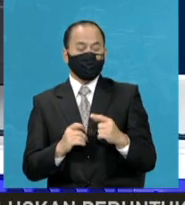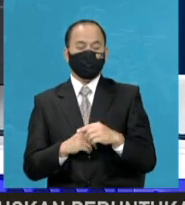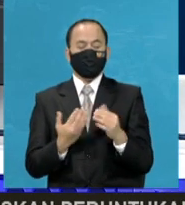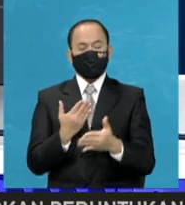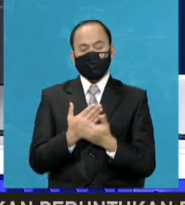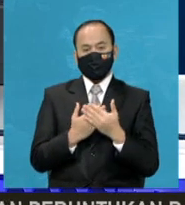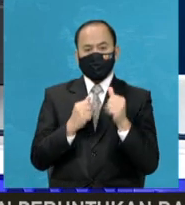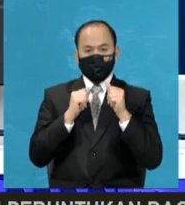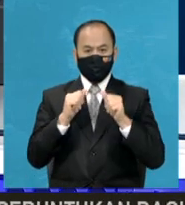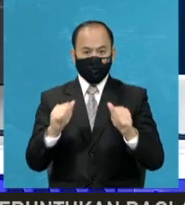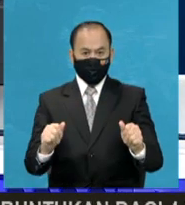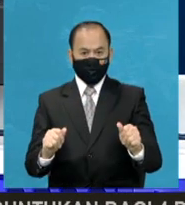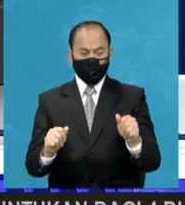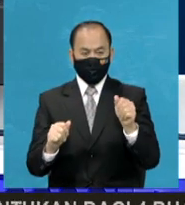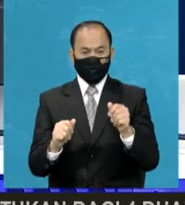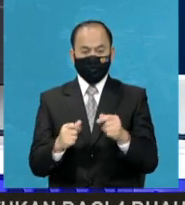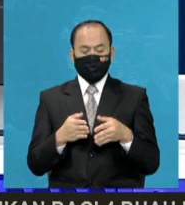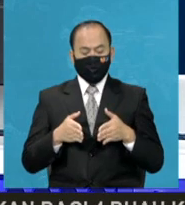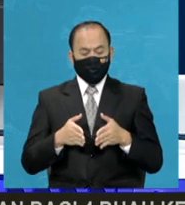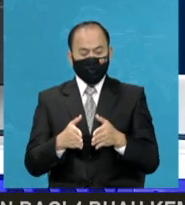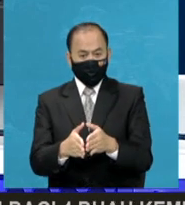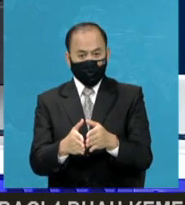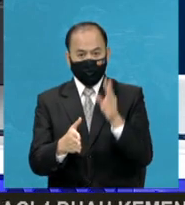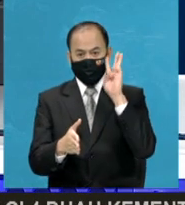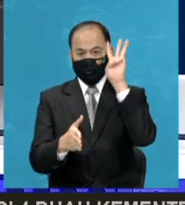selaras dengan wawasan Brunei 2035n